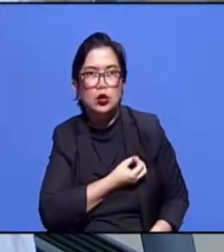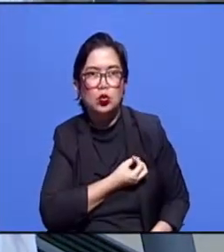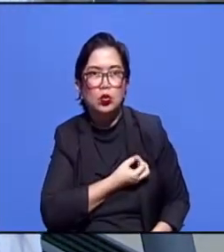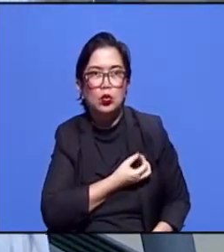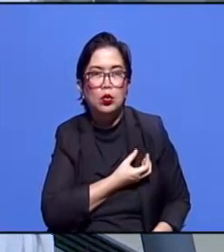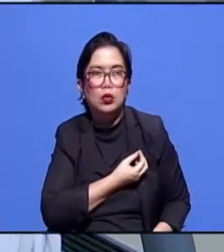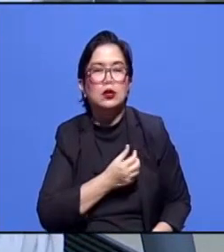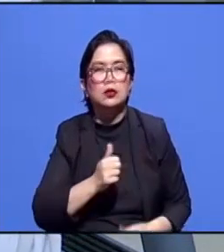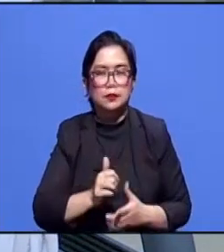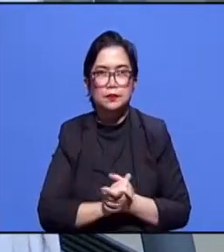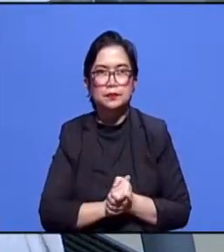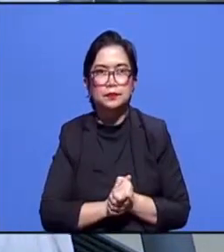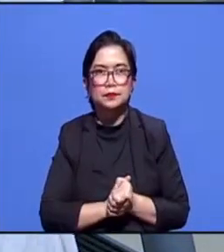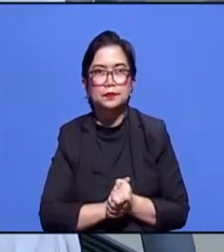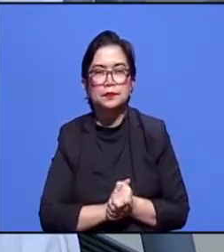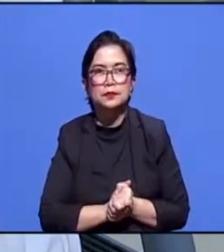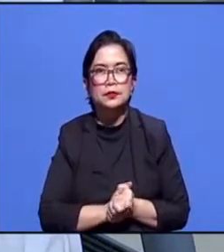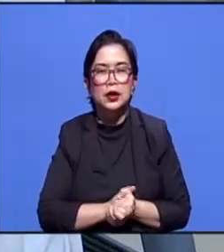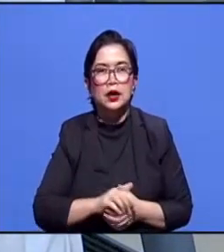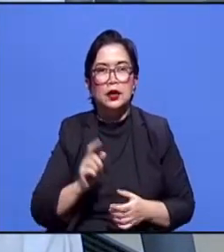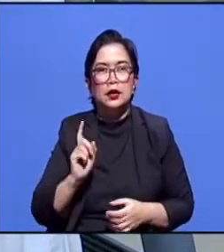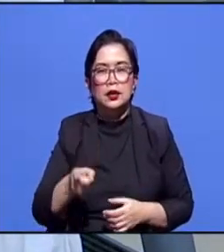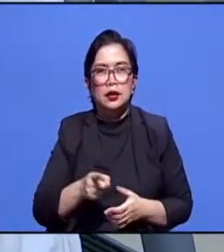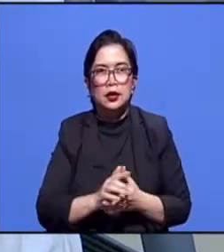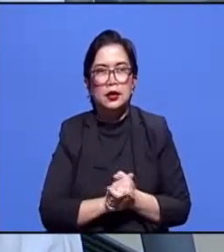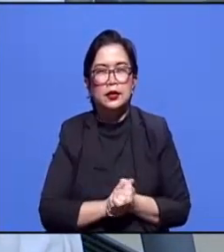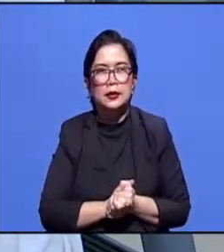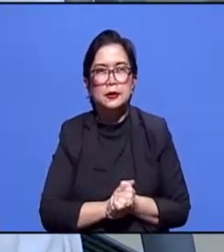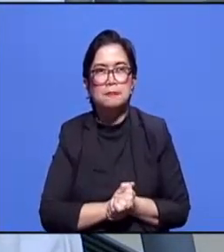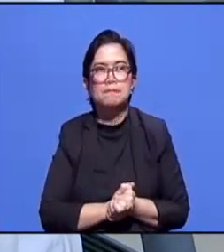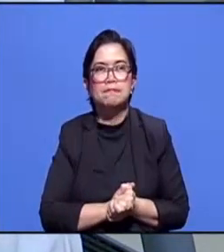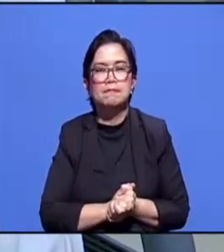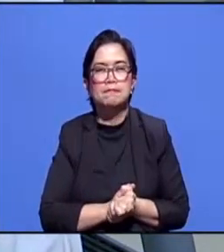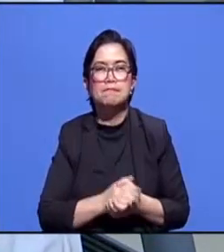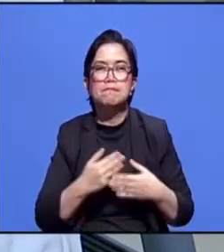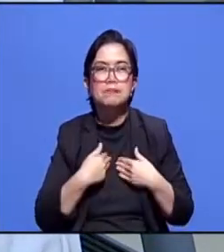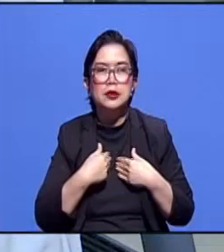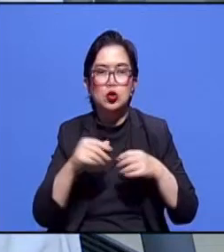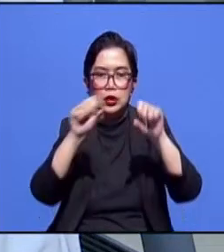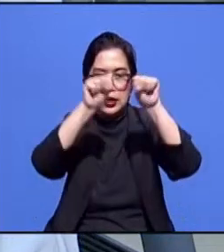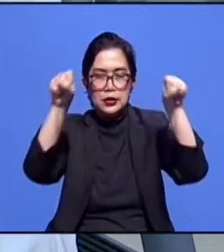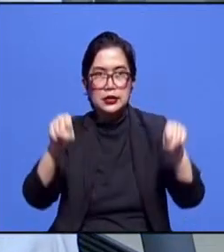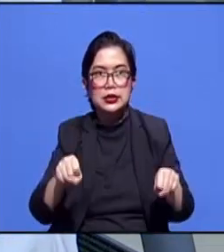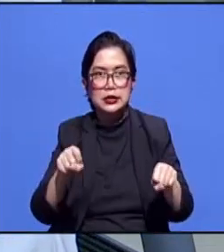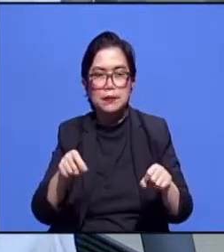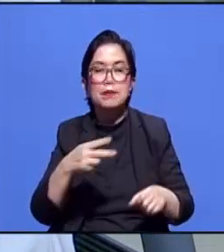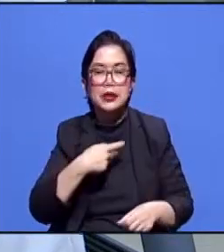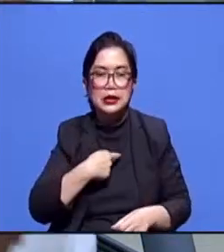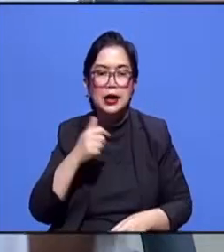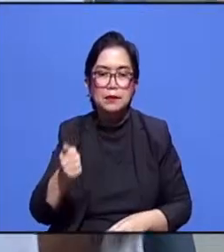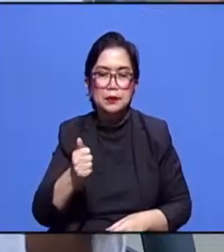yang tetap terlihat, maka dibutuhkan satu metode diagnostik supaya kita